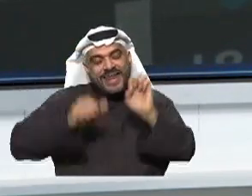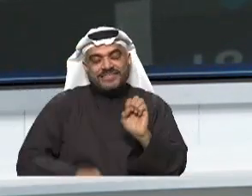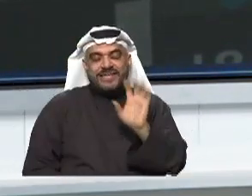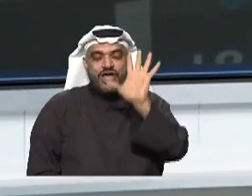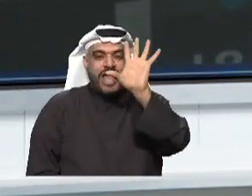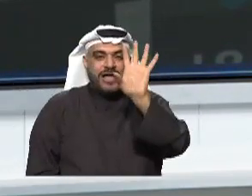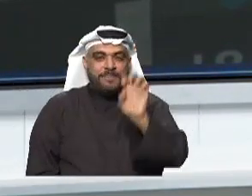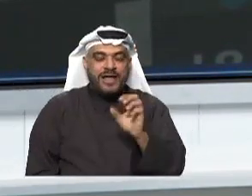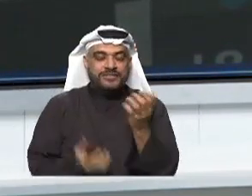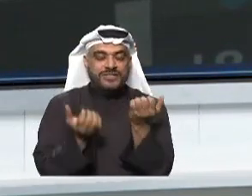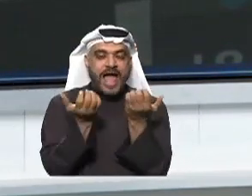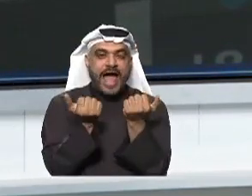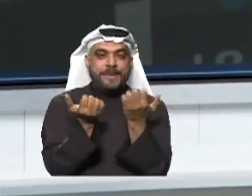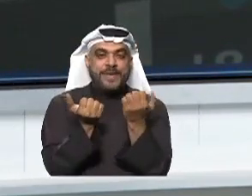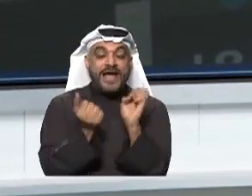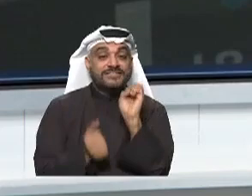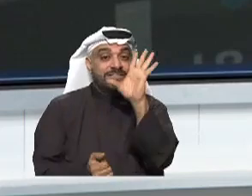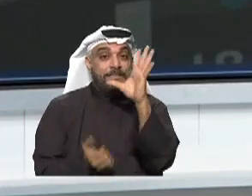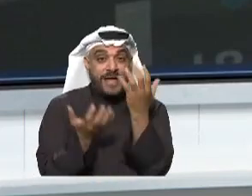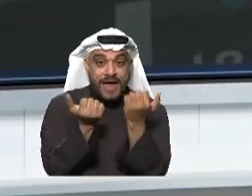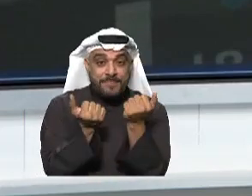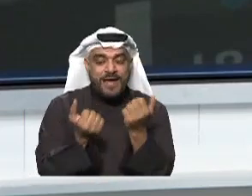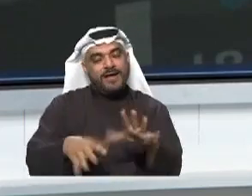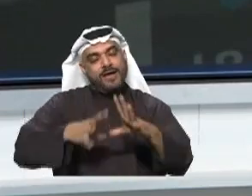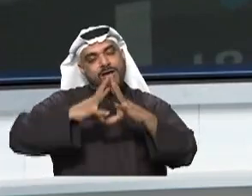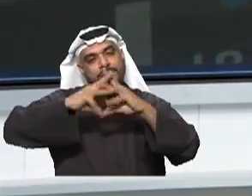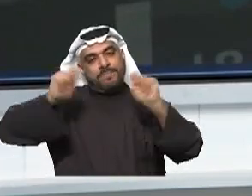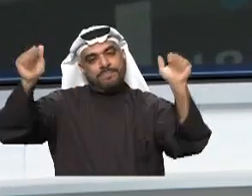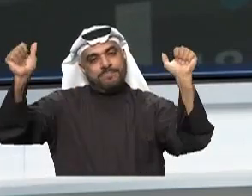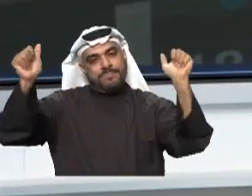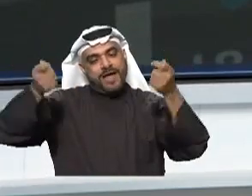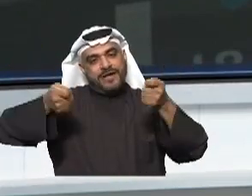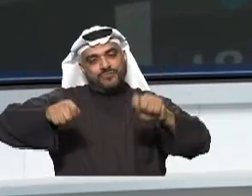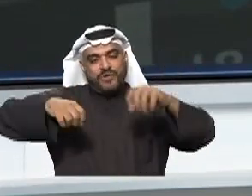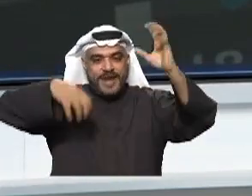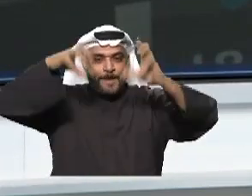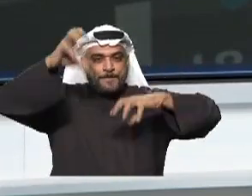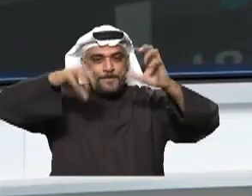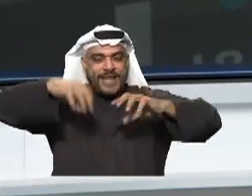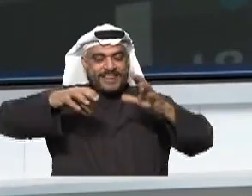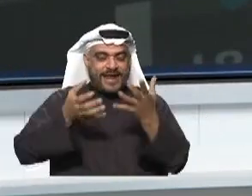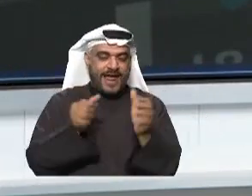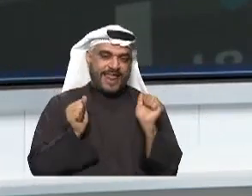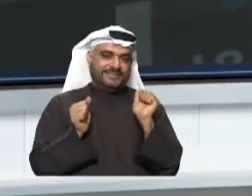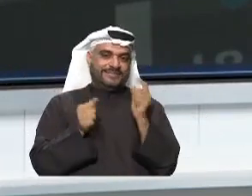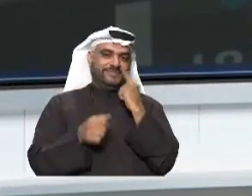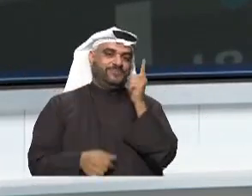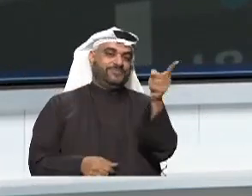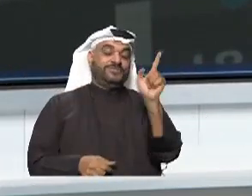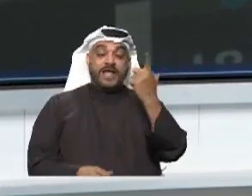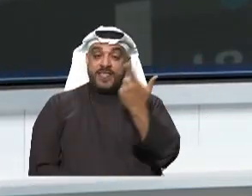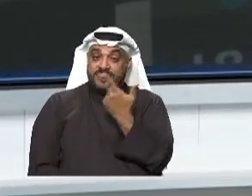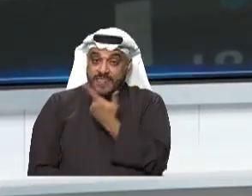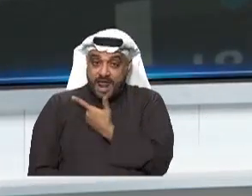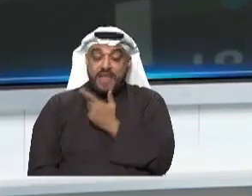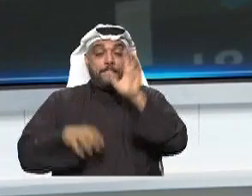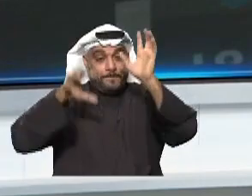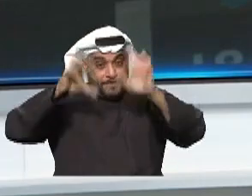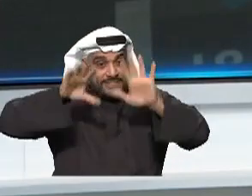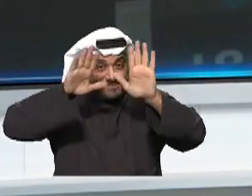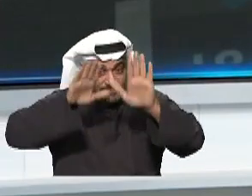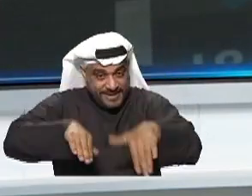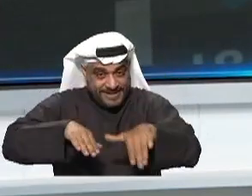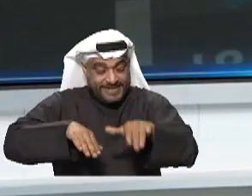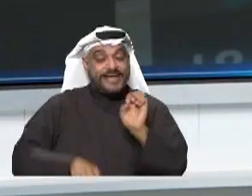لتشكل الضباب أيضا صباح يوم الأربعاء على بعض المناطق. رياح شمالية شرقية اليوم الثلاثاء سرعتها تتراوح ما بين 15 إلى